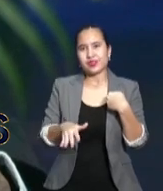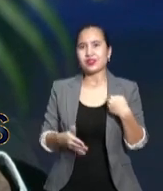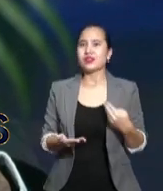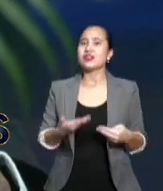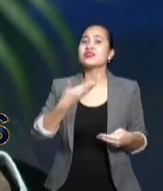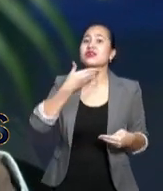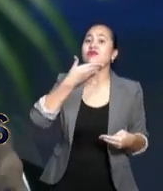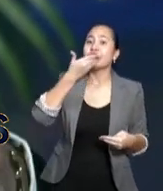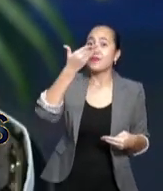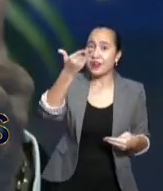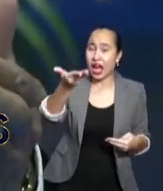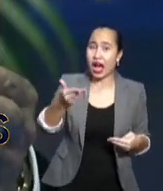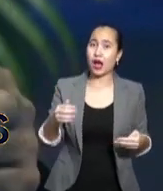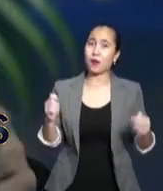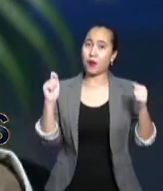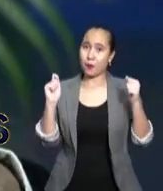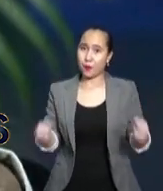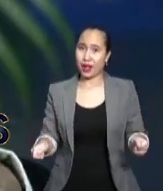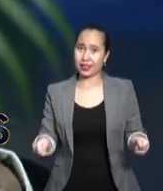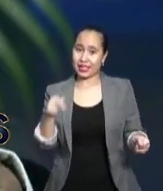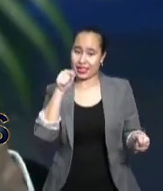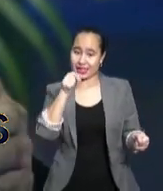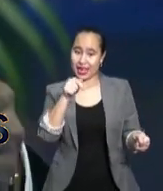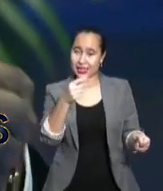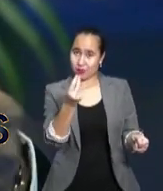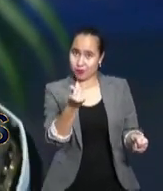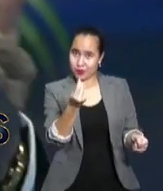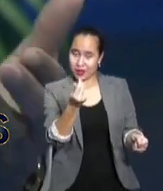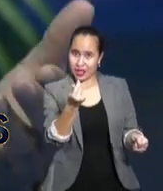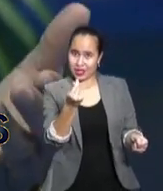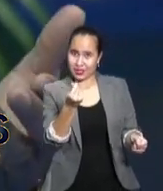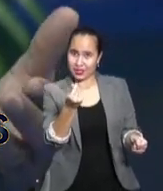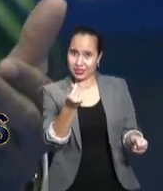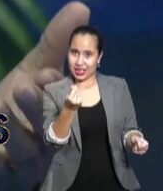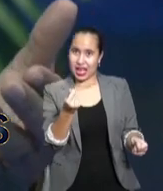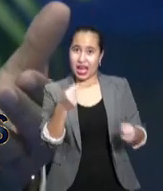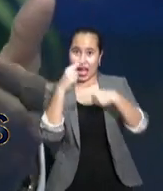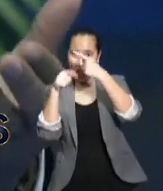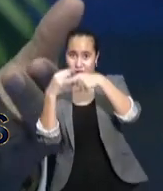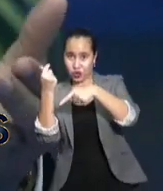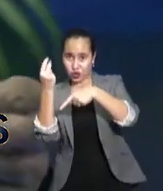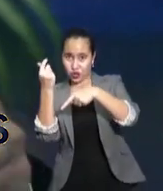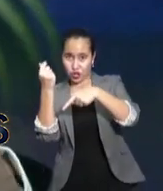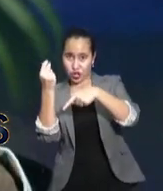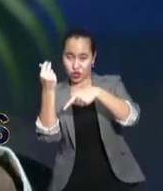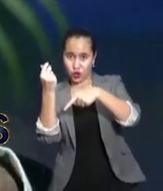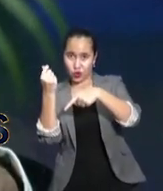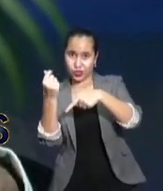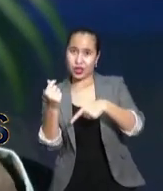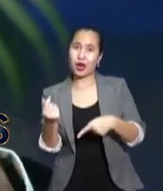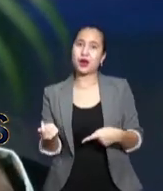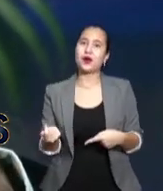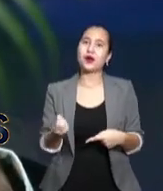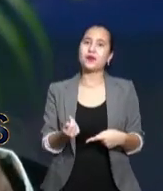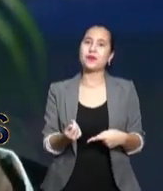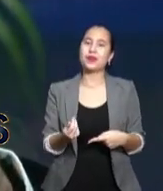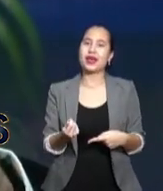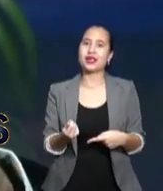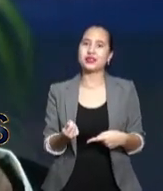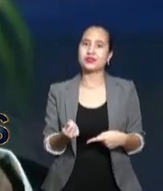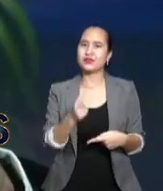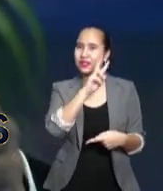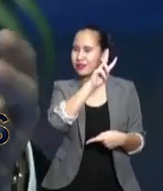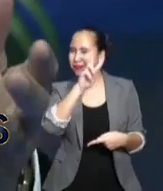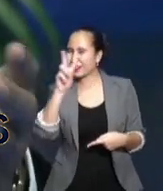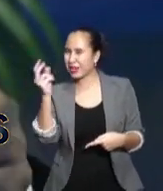bepaalt en dat daarmee prijzen, en de koers is ook een prijs van een vreemde valuta, dat daarmee